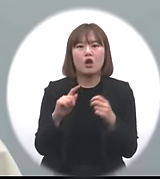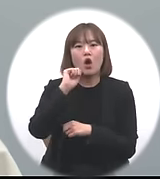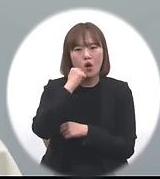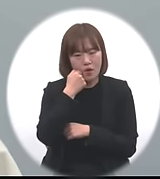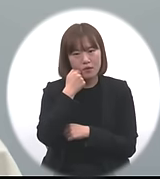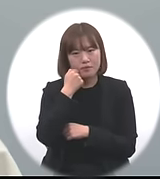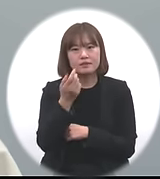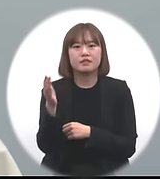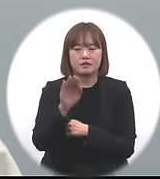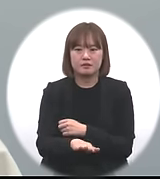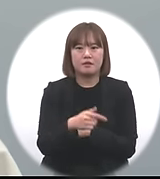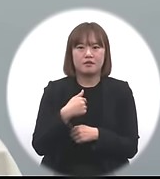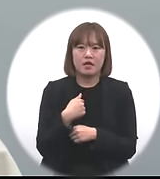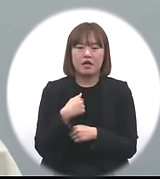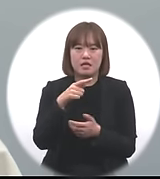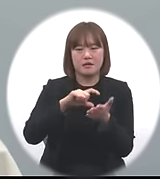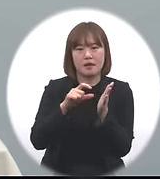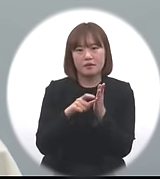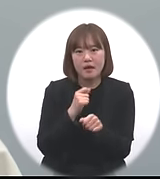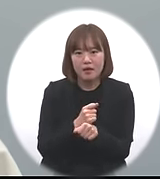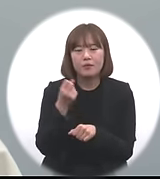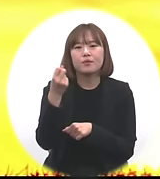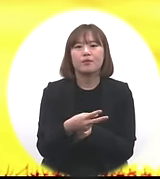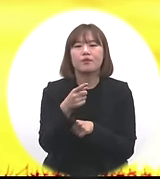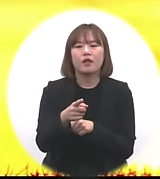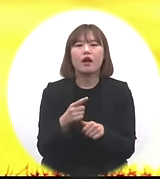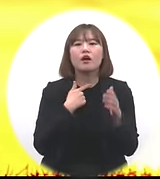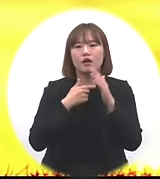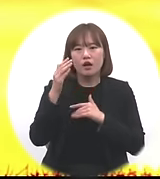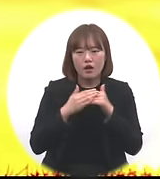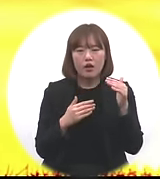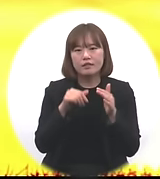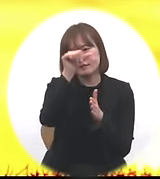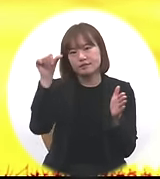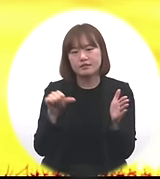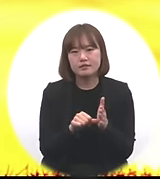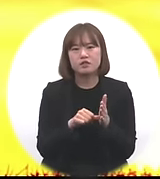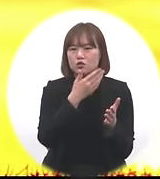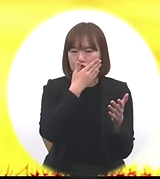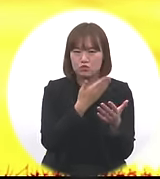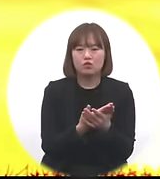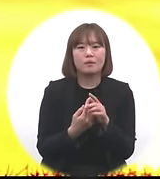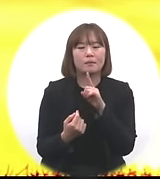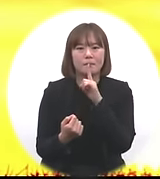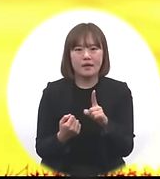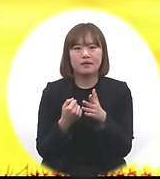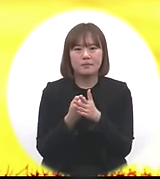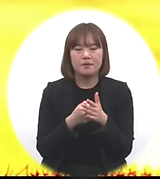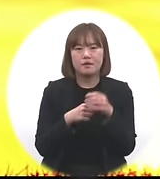어렵고 힘들지만 내가 오늘은 이만큼을 했고, 내가 이걸 겪어냈고, 이게 인생에 있어서 되게 중요한 부분이기